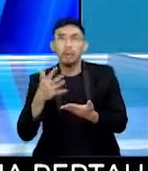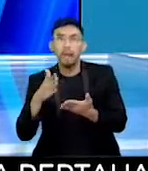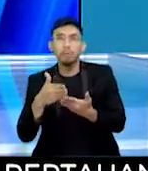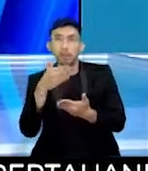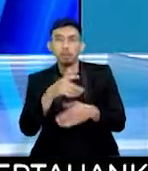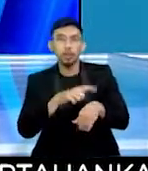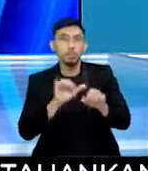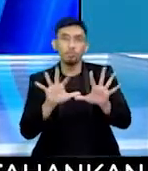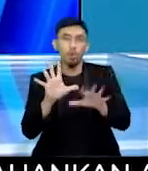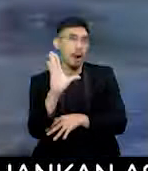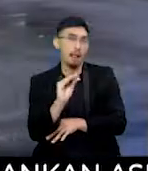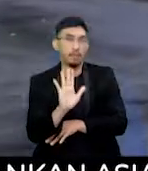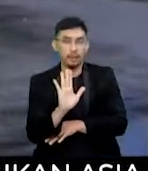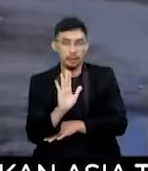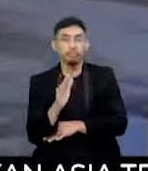nanti.